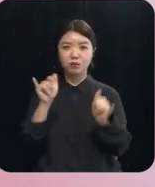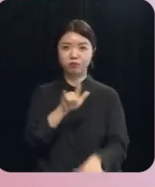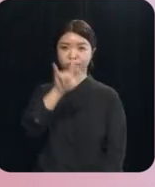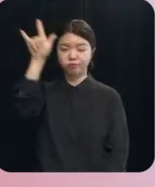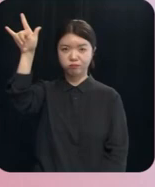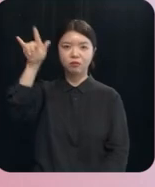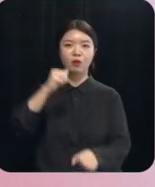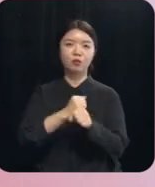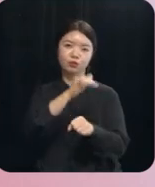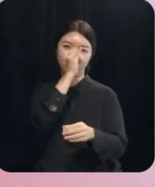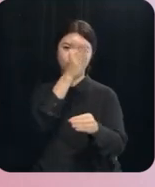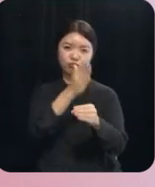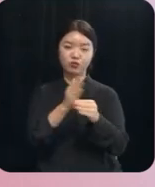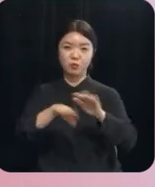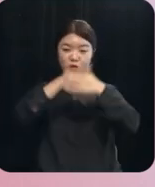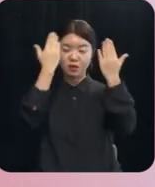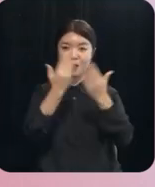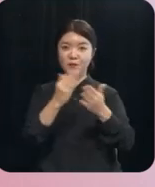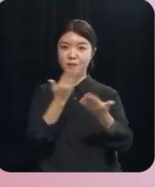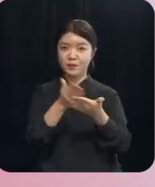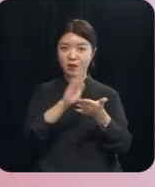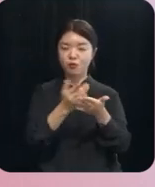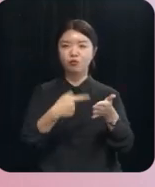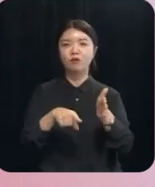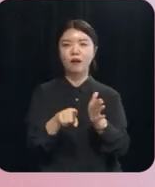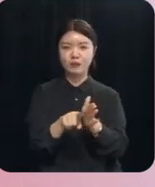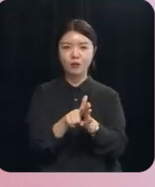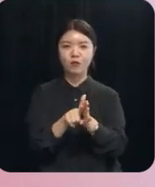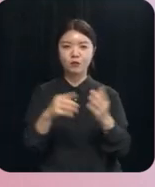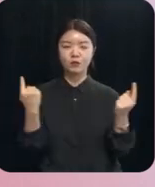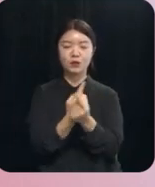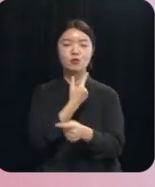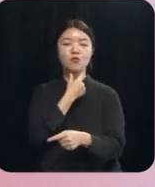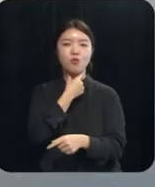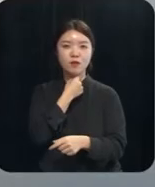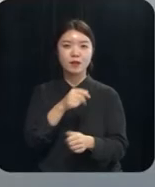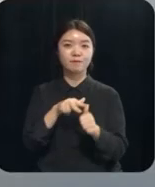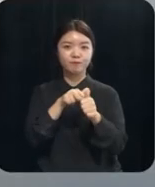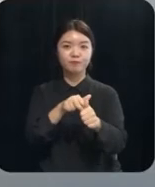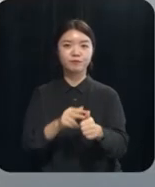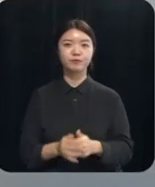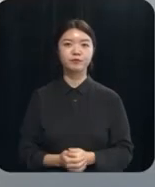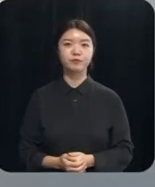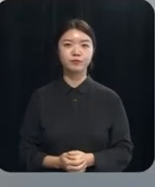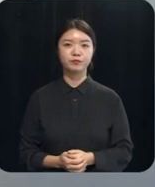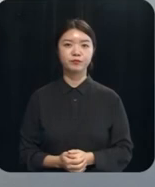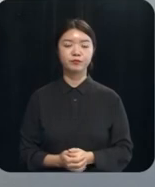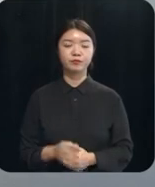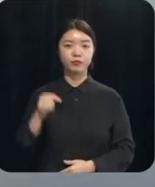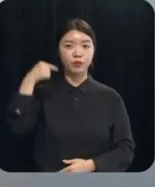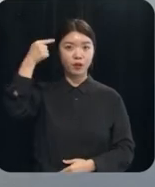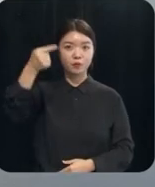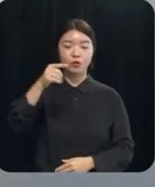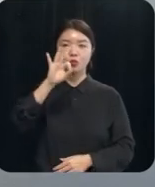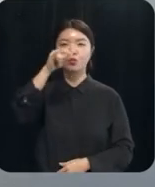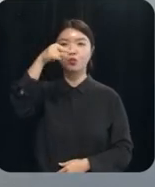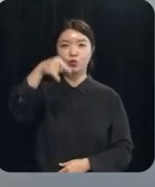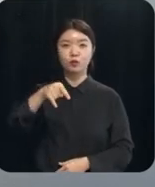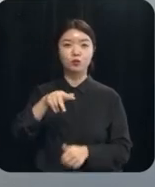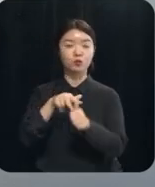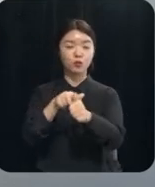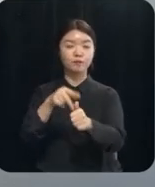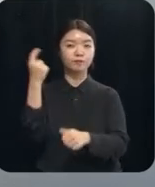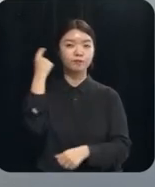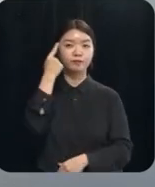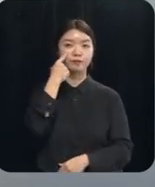저는 이 모든 것을 타개하기 위해서 정치교체를 위해서 출마를 결심하게 되었습니다. 네, 다음은 위성곤 후보의